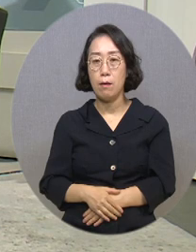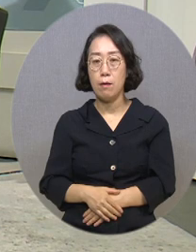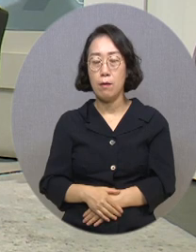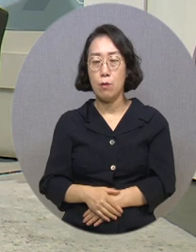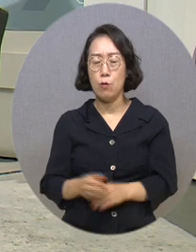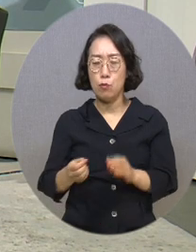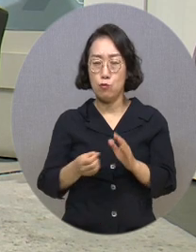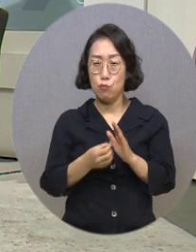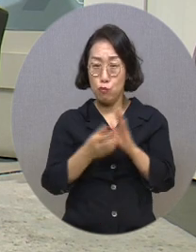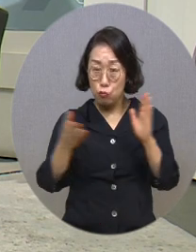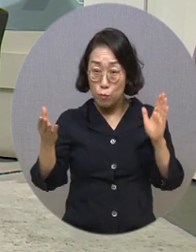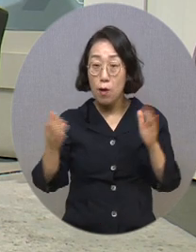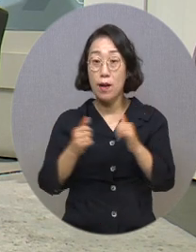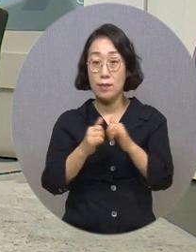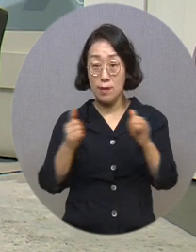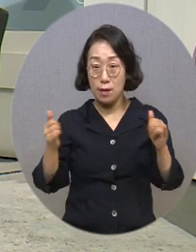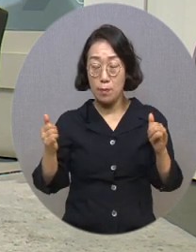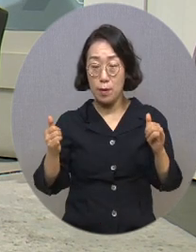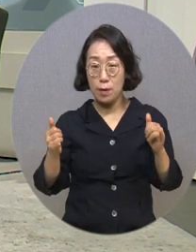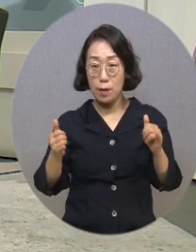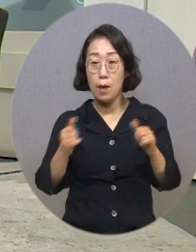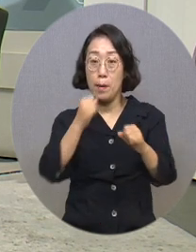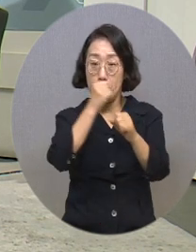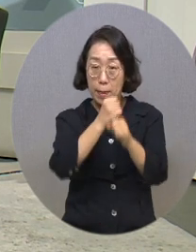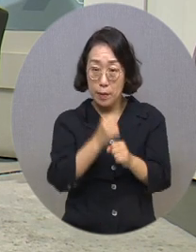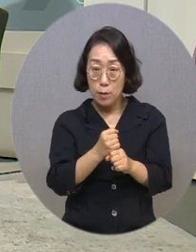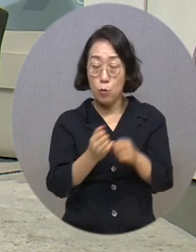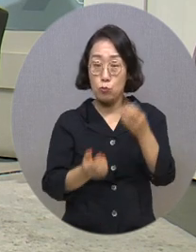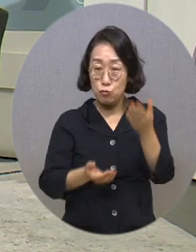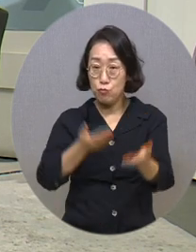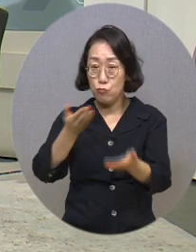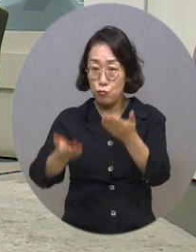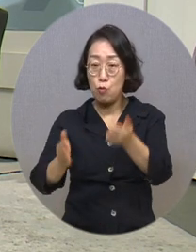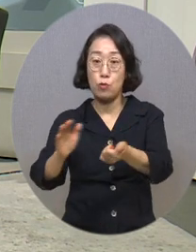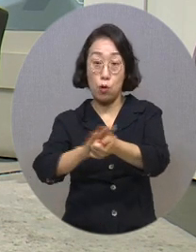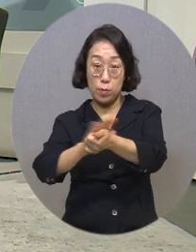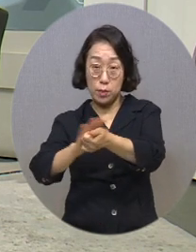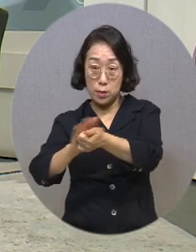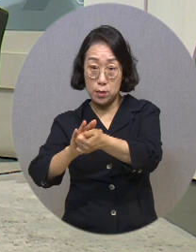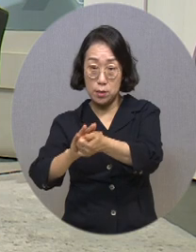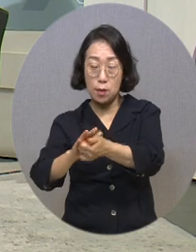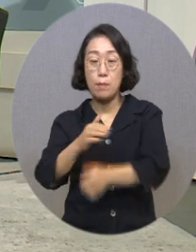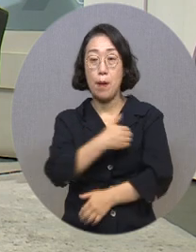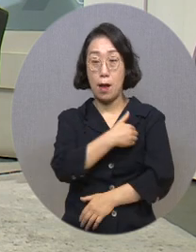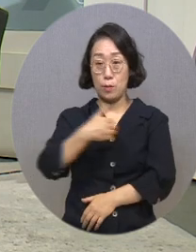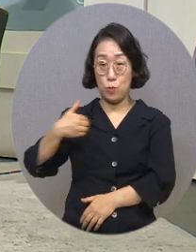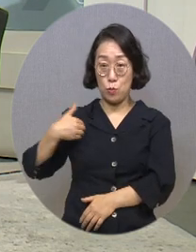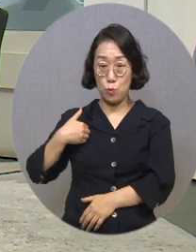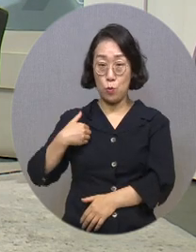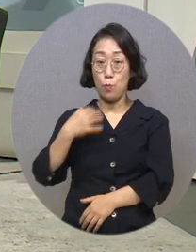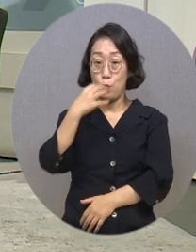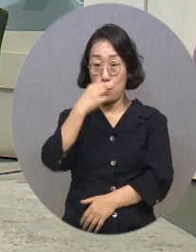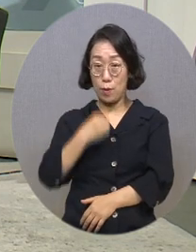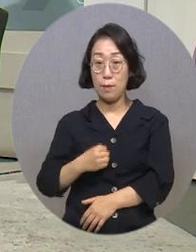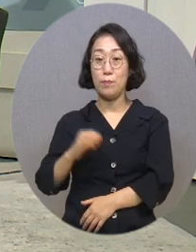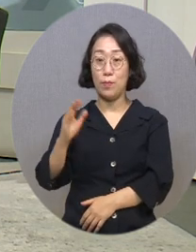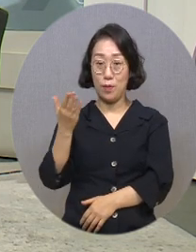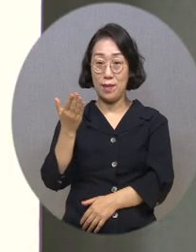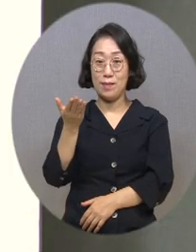저명 인사들에게 서비스 해주고 결국은 큰 보람을 갖게 됐어요.